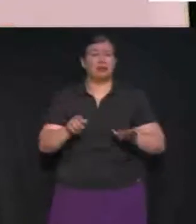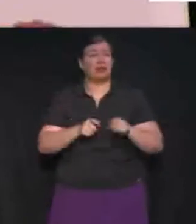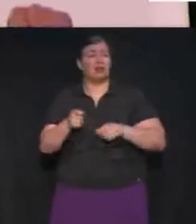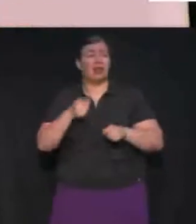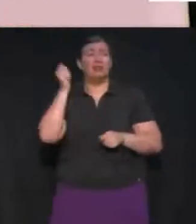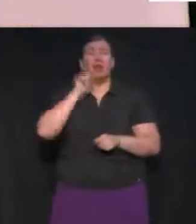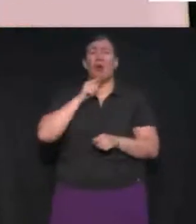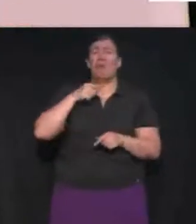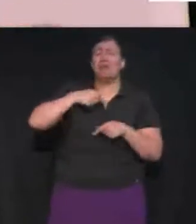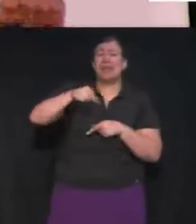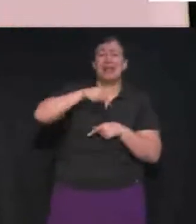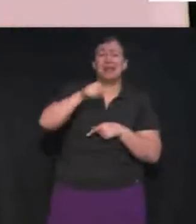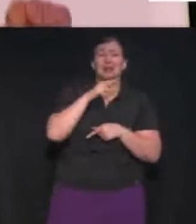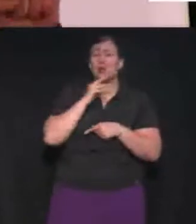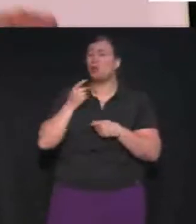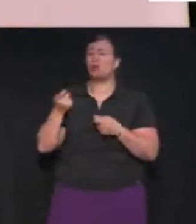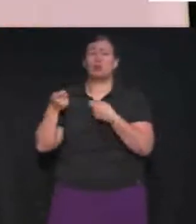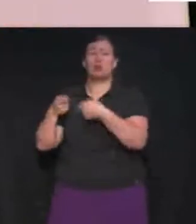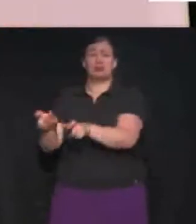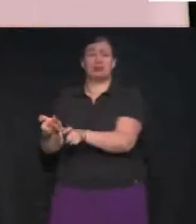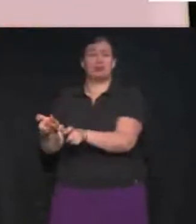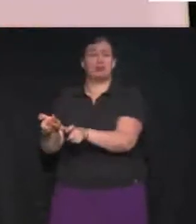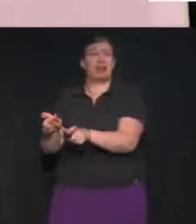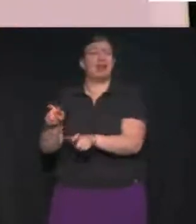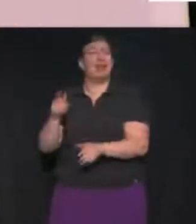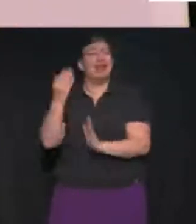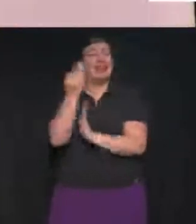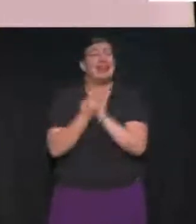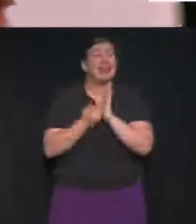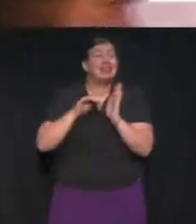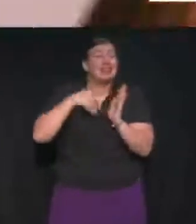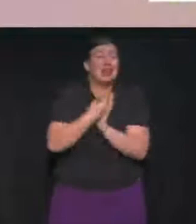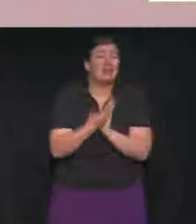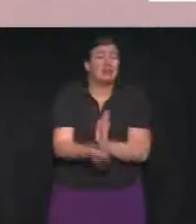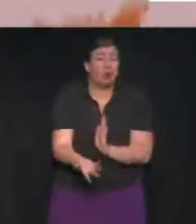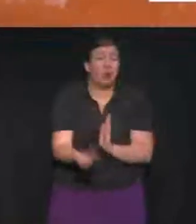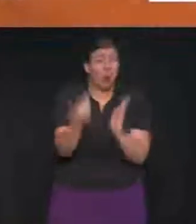nicht weil wir das nicht wollen weil der Gesetzgeber so vorgestellt hat